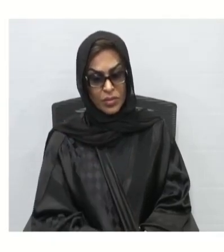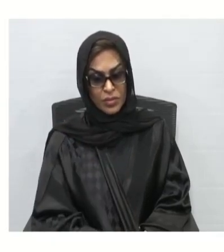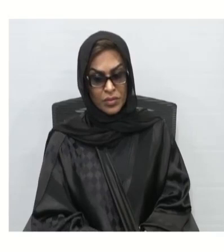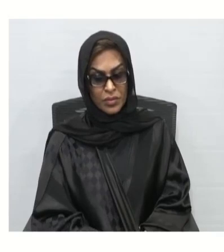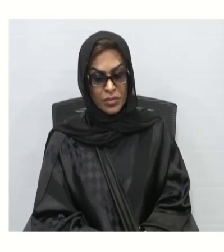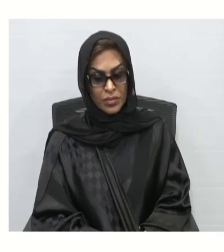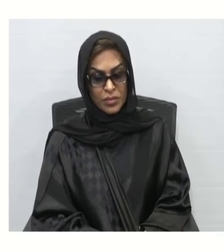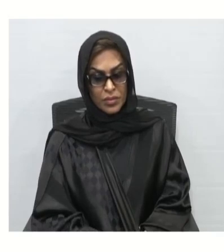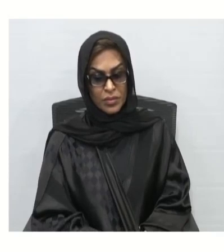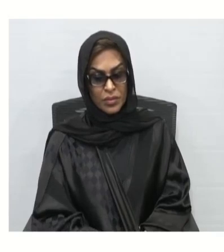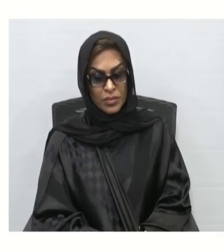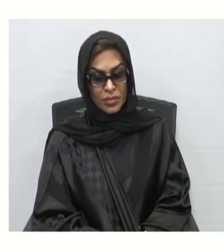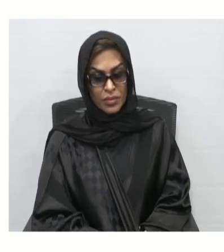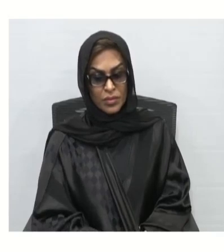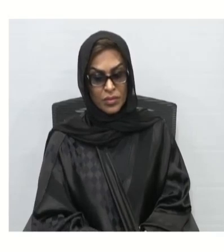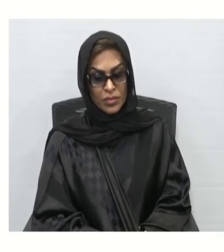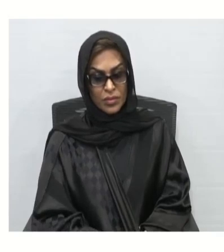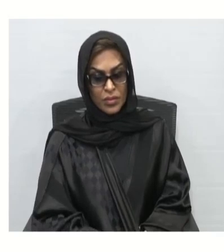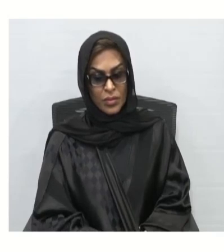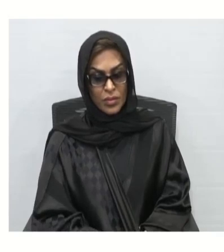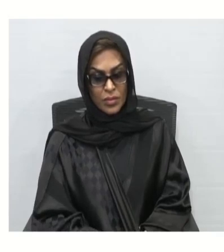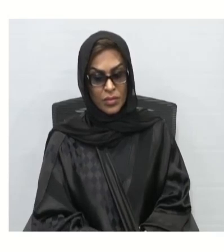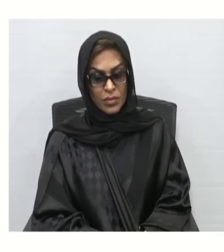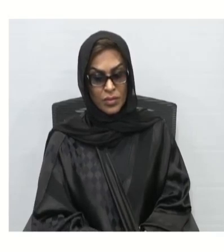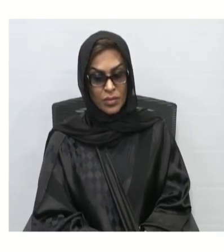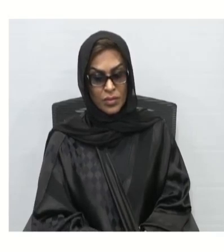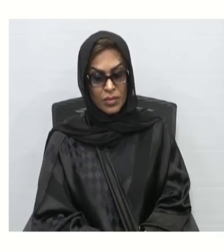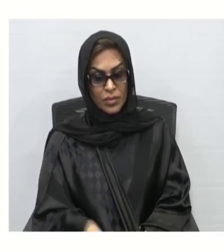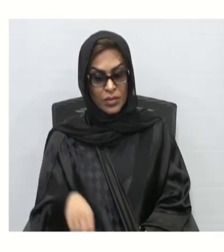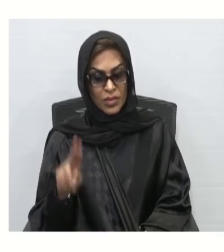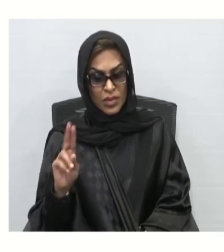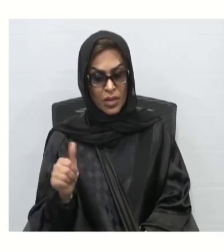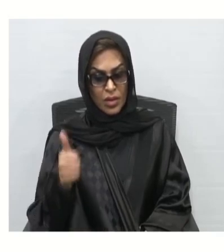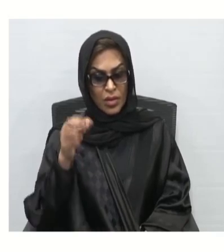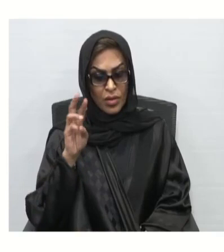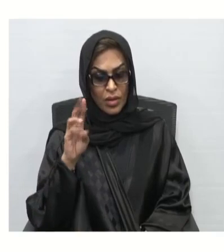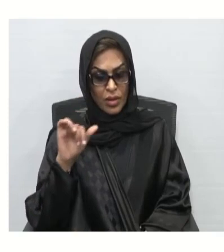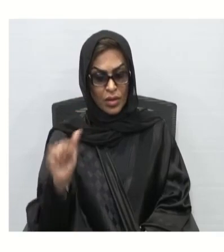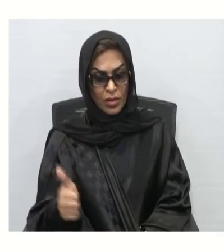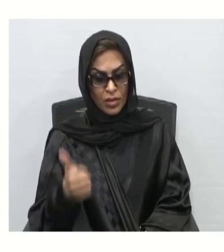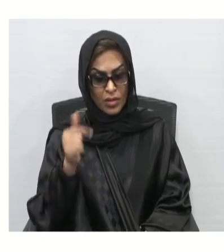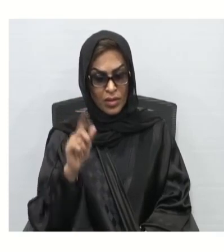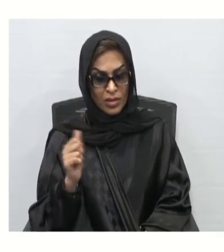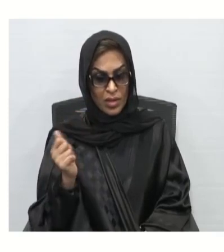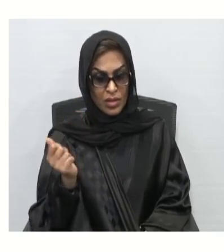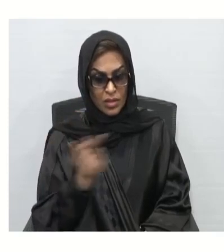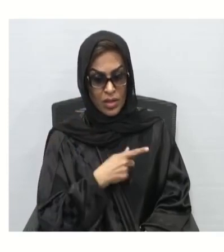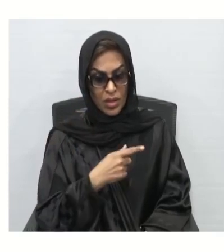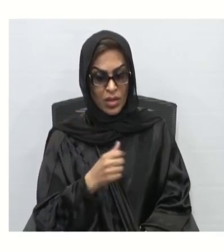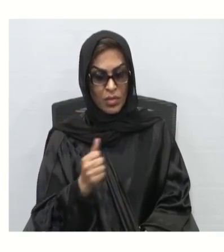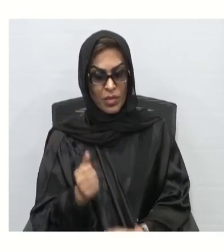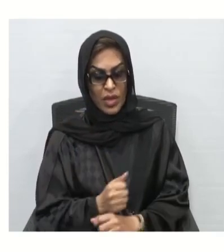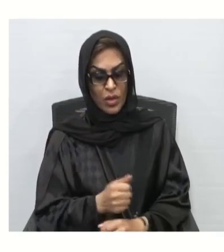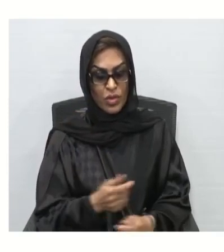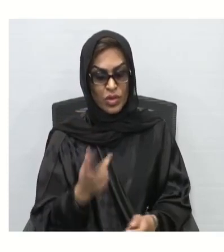لتجاره الرقميه لدينا من التاثيرات الايجابيه تسريع العمليات التجاريه